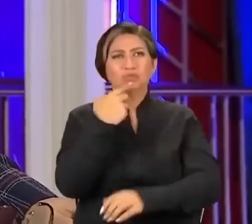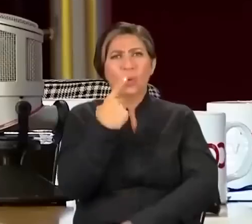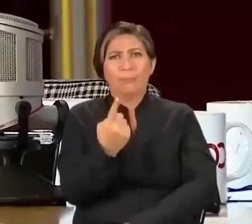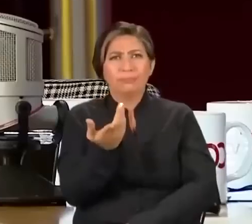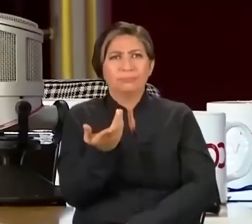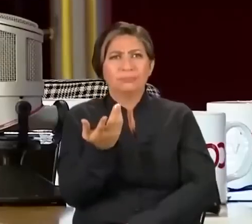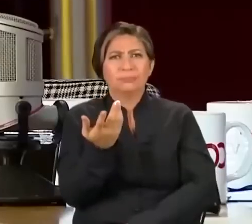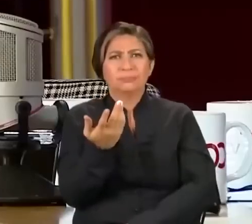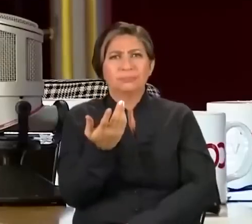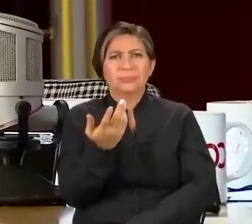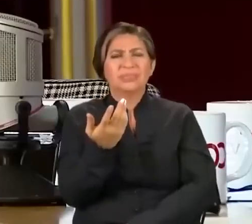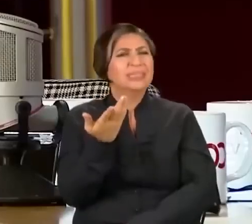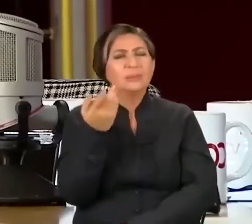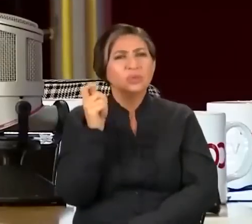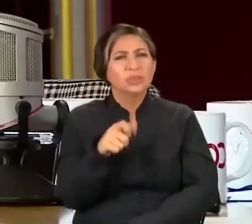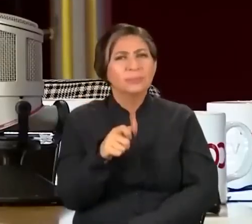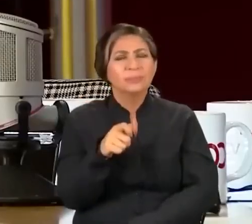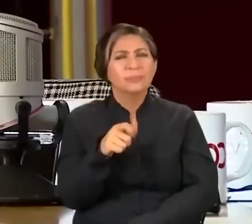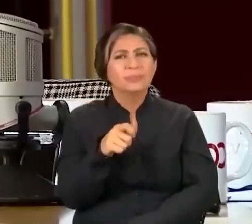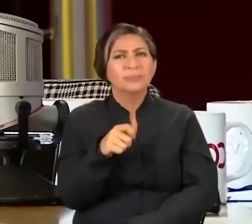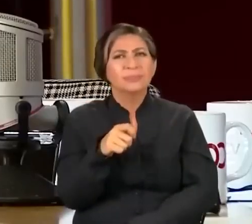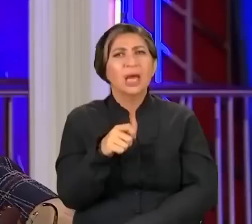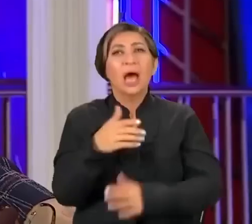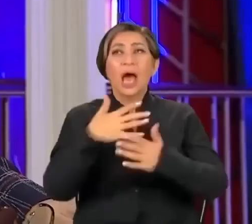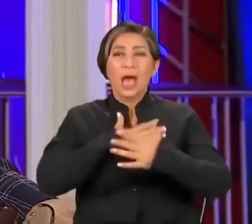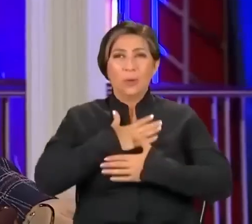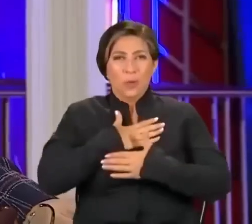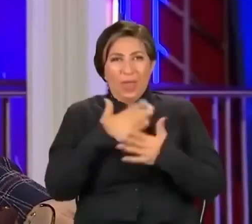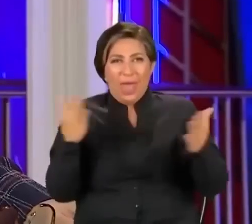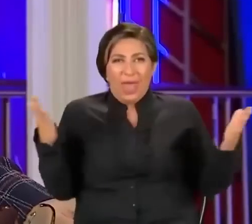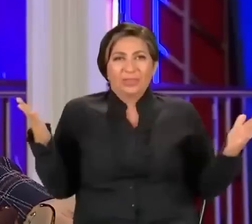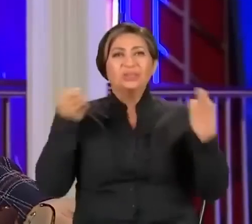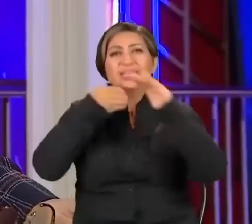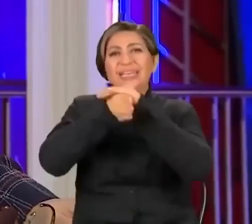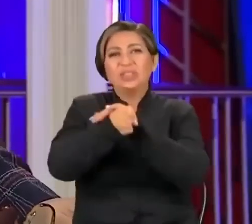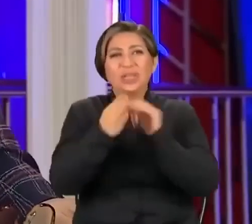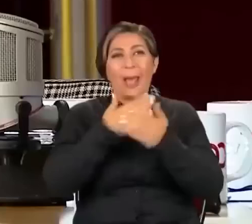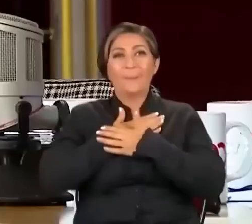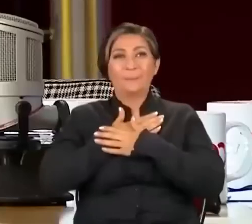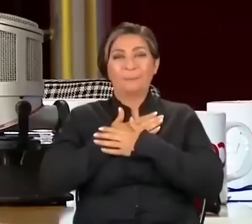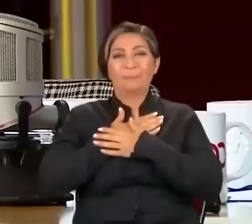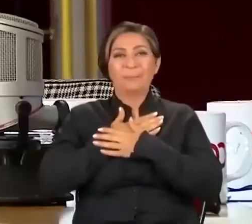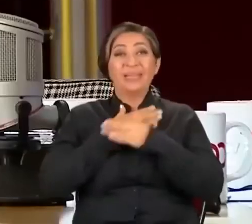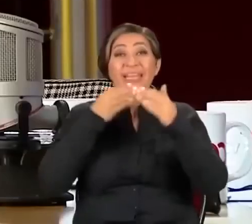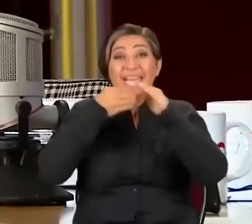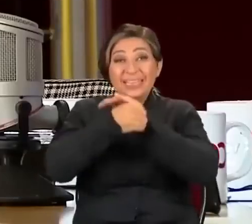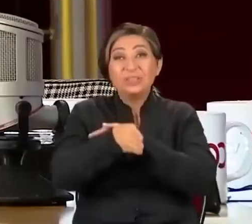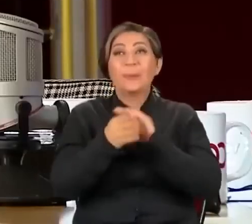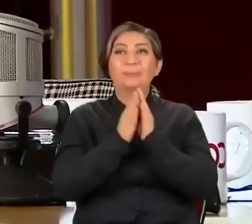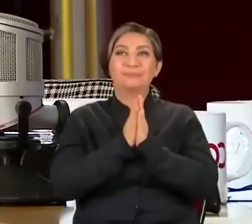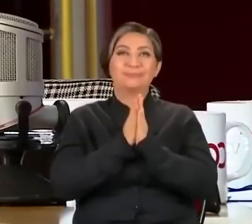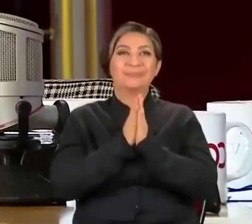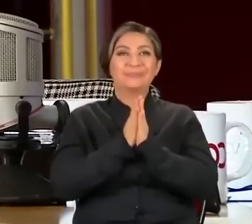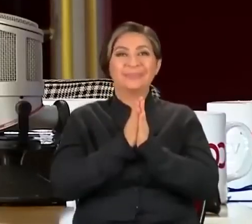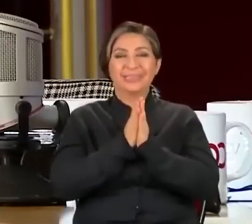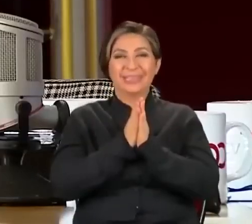anlayamıyorum. Ne yapacağım? Aç koynunu gireceğim. Aç koynunu gireceğim. Gireceğim,